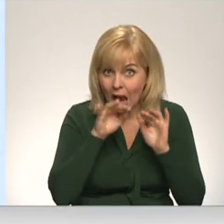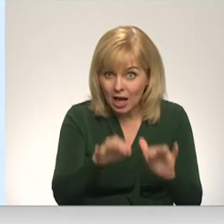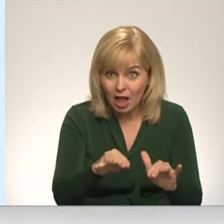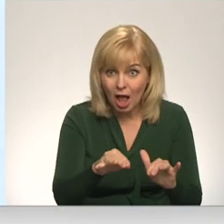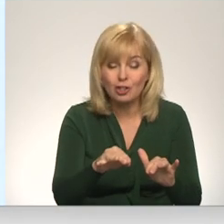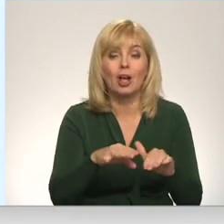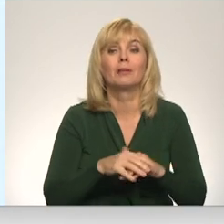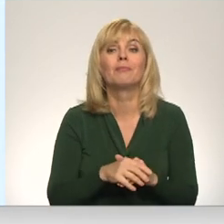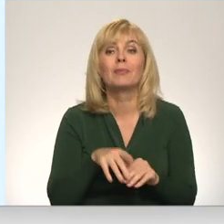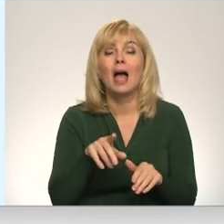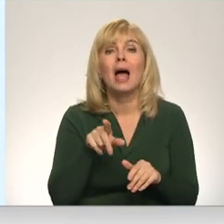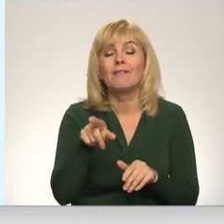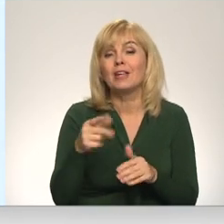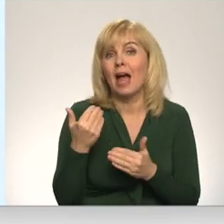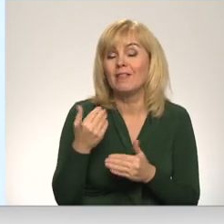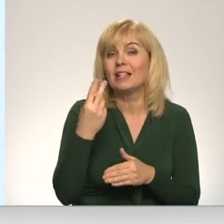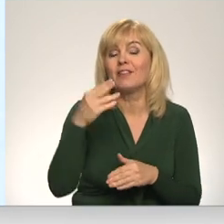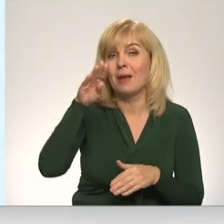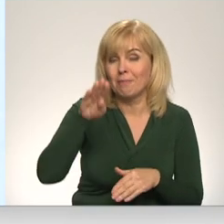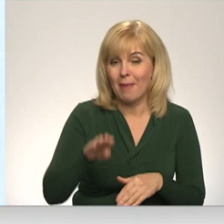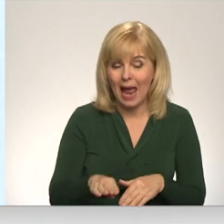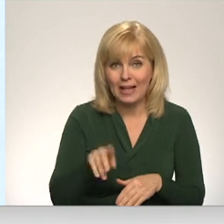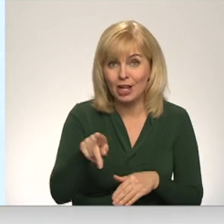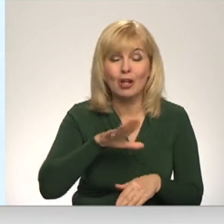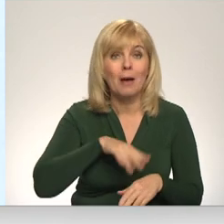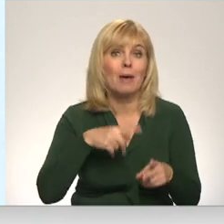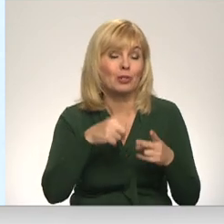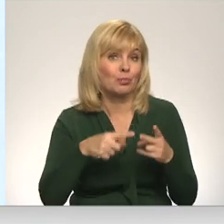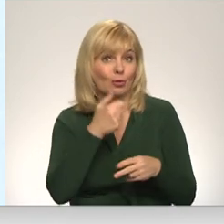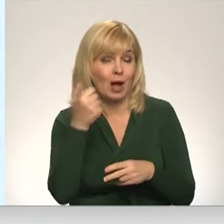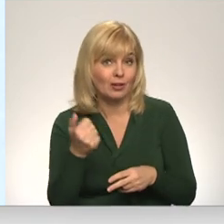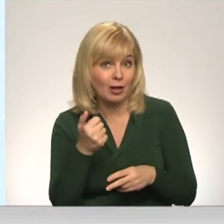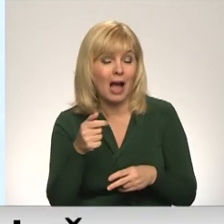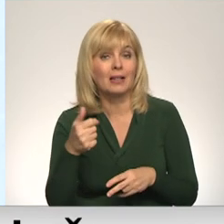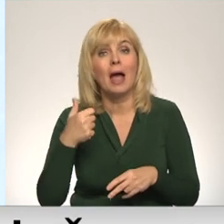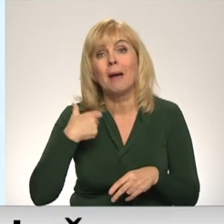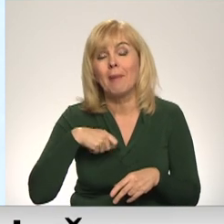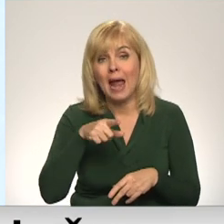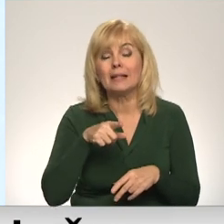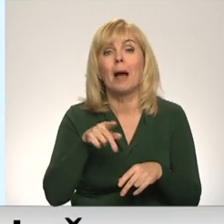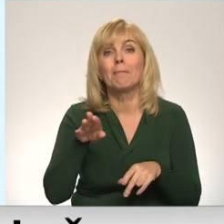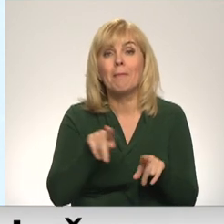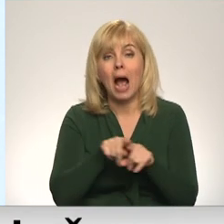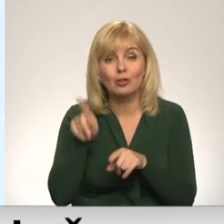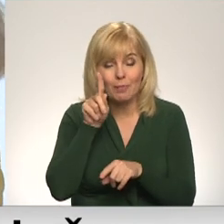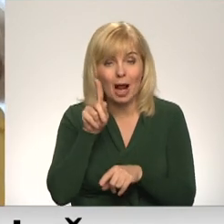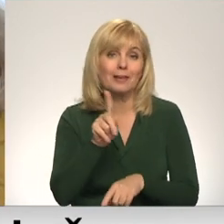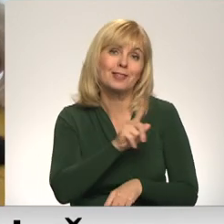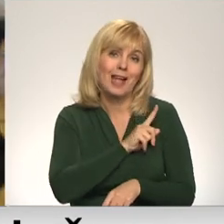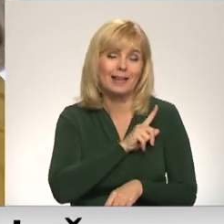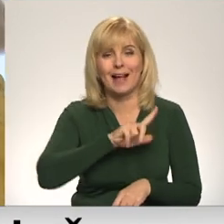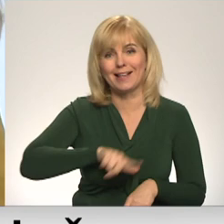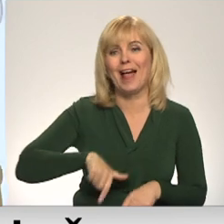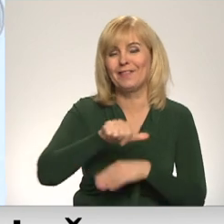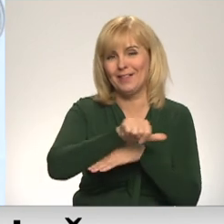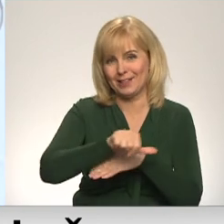ir lukrēcija, ja hoči jai tagad ir tikai 2 mēneši, jau pēc pusotra gada, jei, jos mosas ir brots, sorgos Latvijas rūbežu.